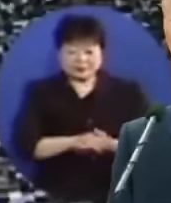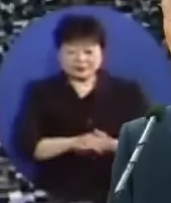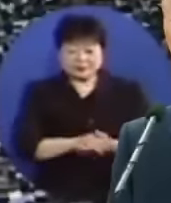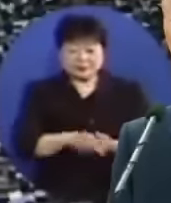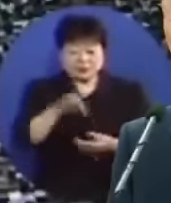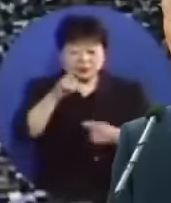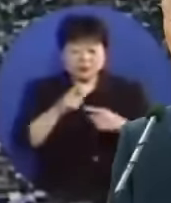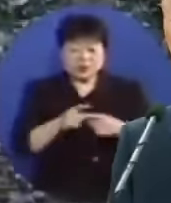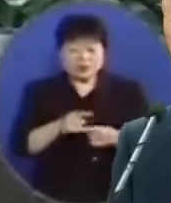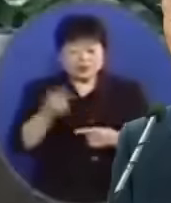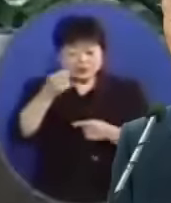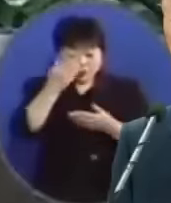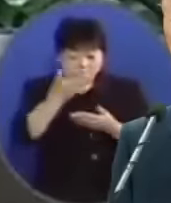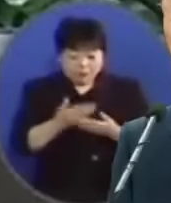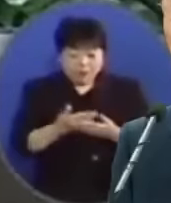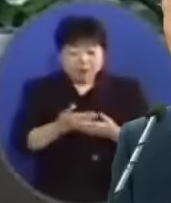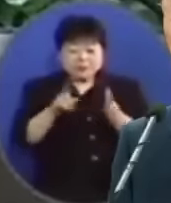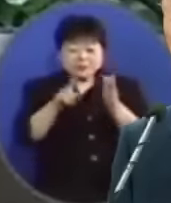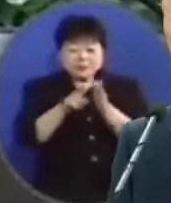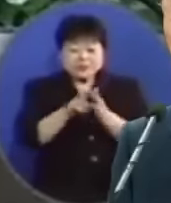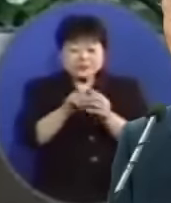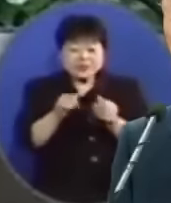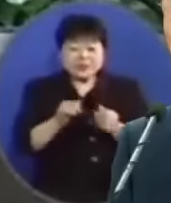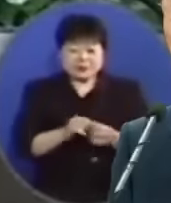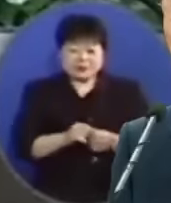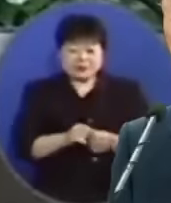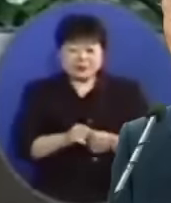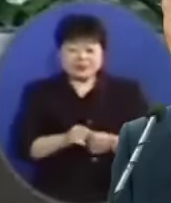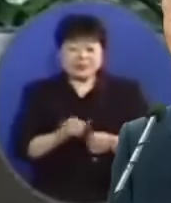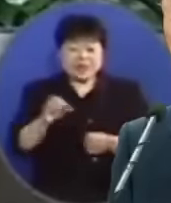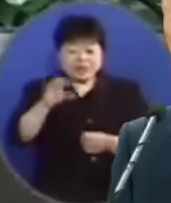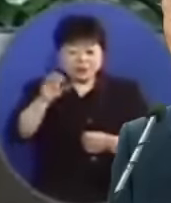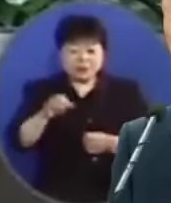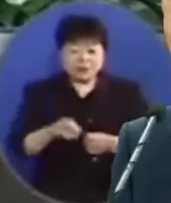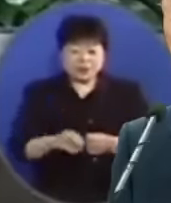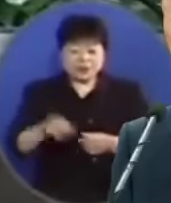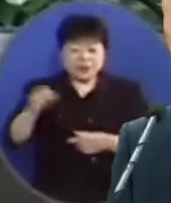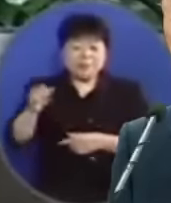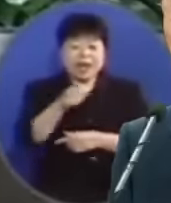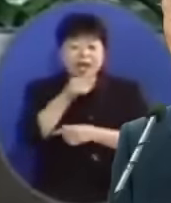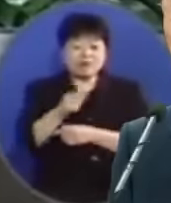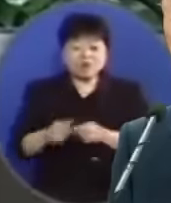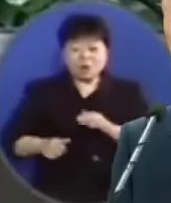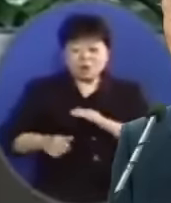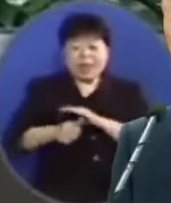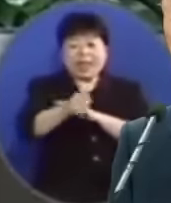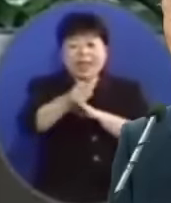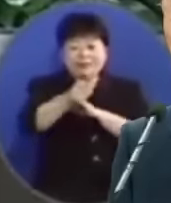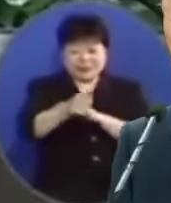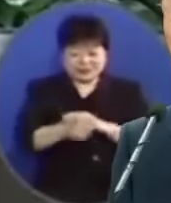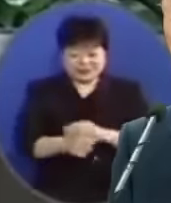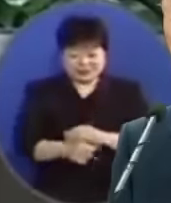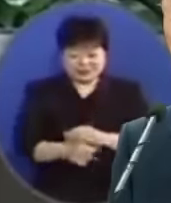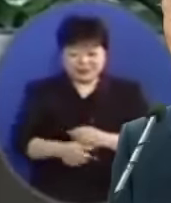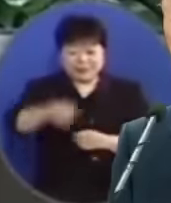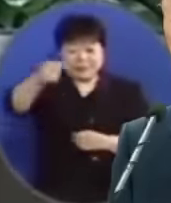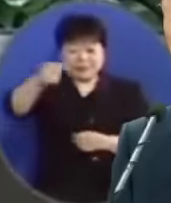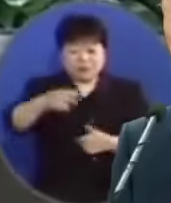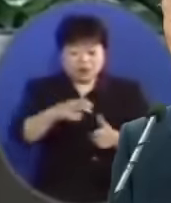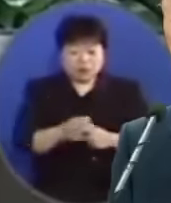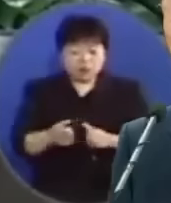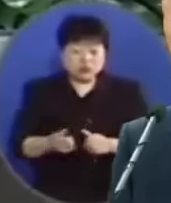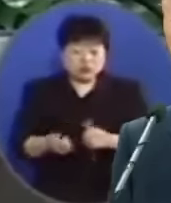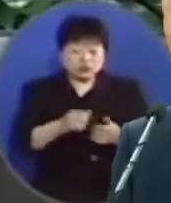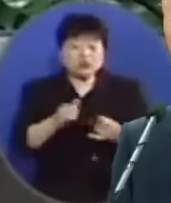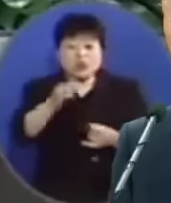초대 성령 받은 신자들이 캘리포니아에서 방울뱀을 가지고 와서 막 교인들 앞에서 뱀 집어올리다가 물려가 죽은 사람이